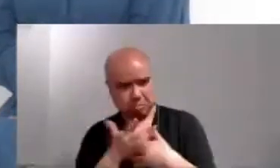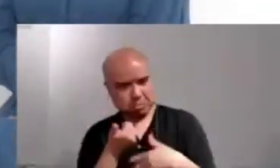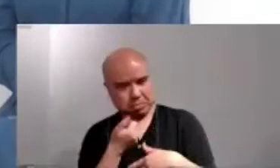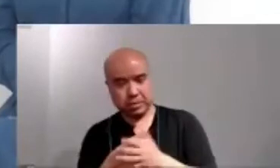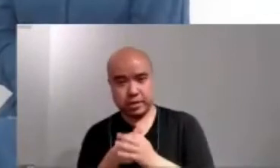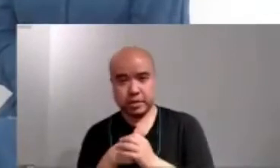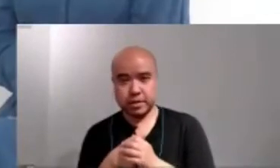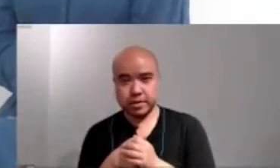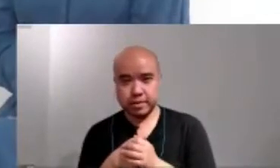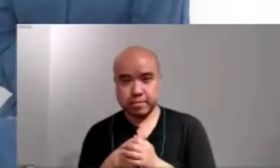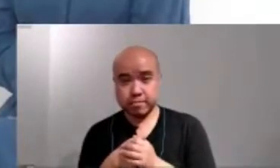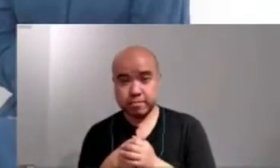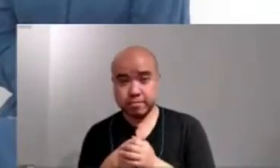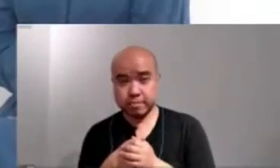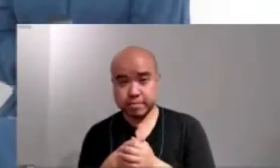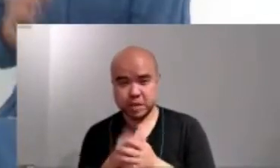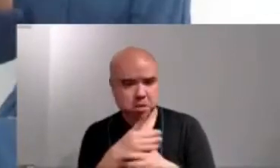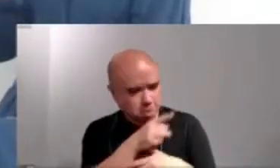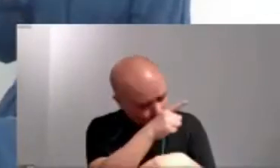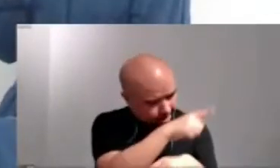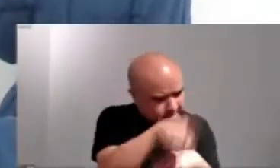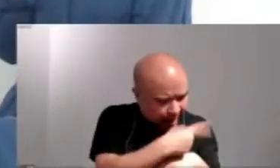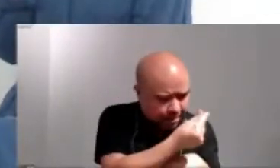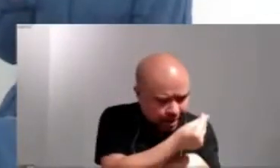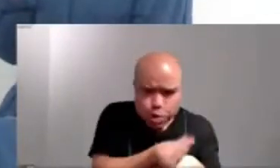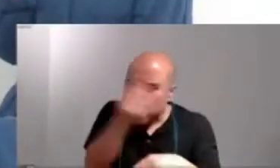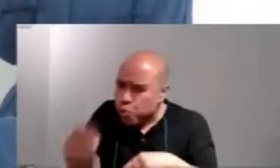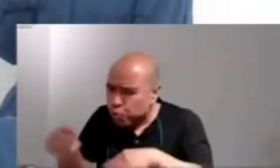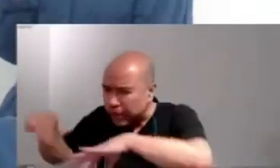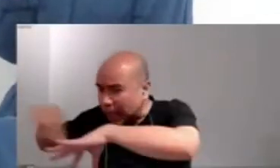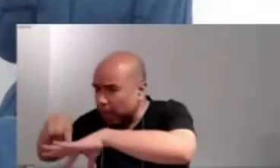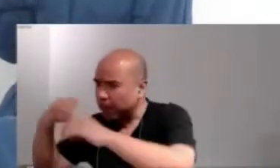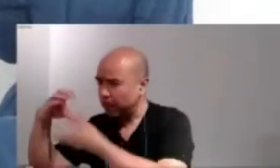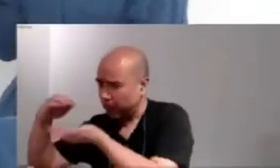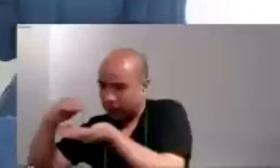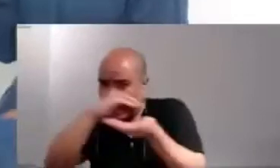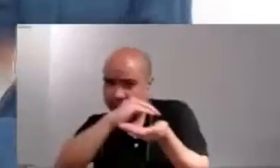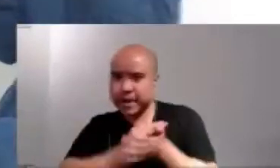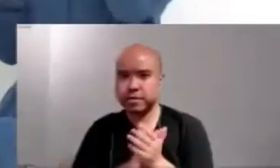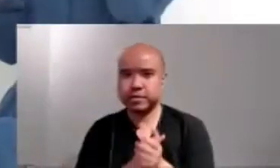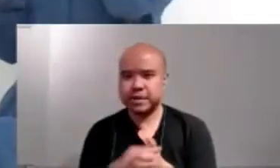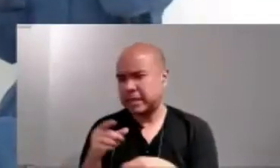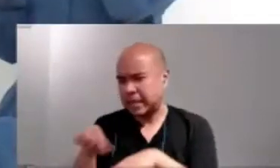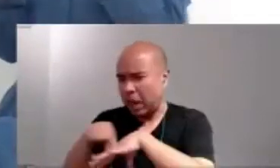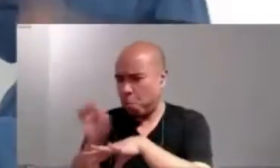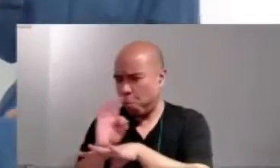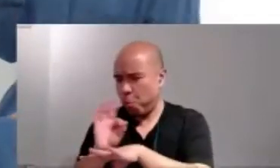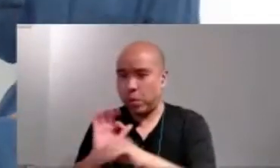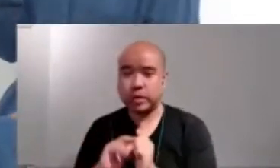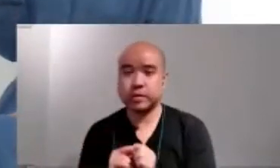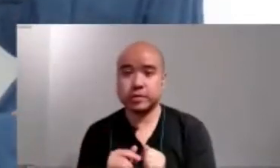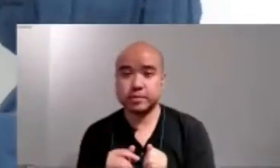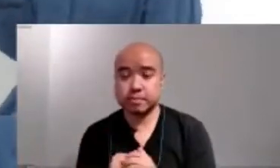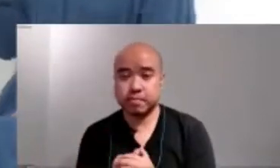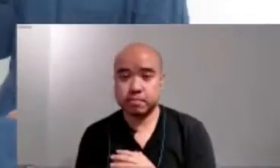10,000蚊嚟交換啊？一嚿金啊，有冇呢啲咁嘅嘢咧？ 金就未見過，可能有，只係我冇見